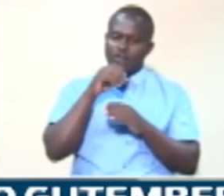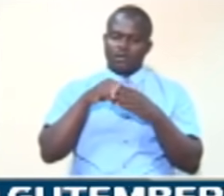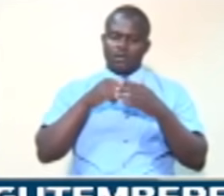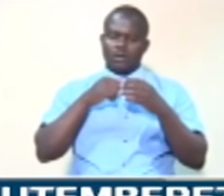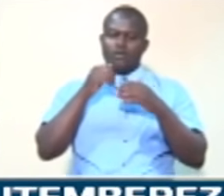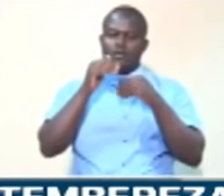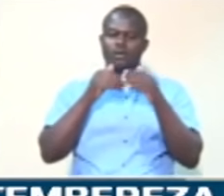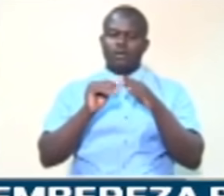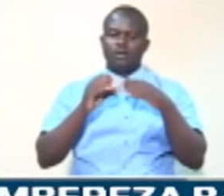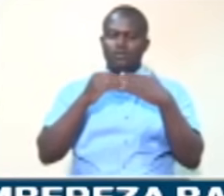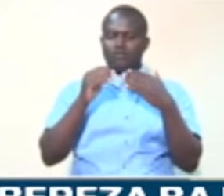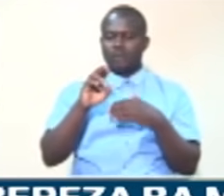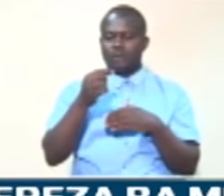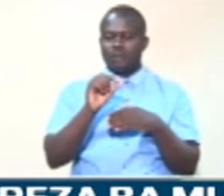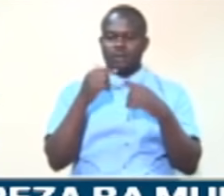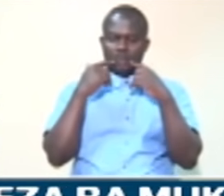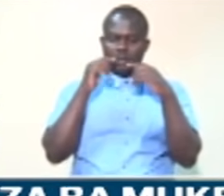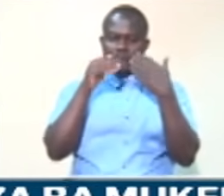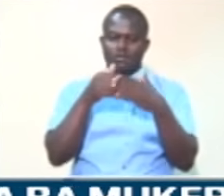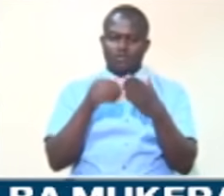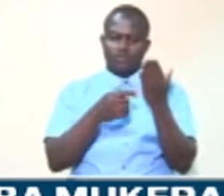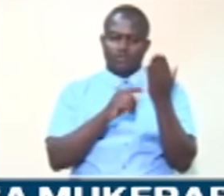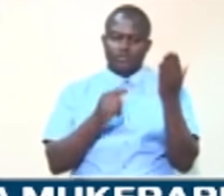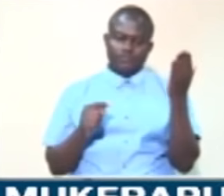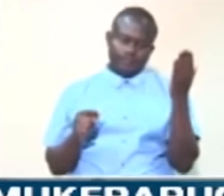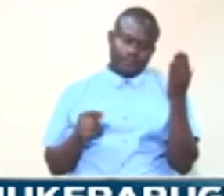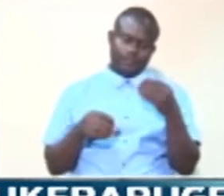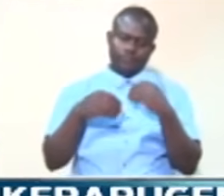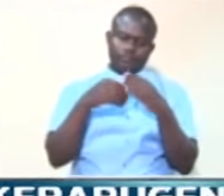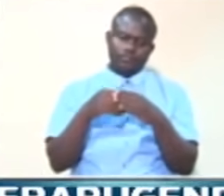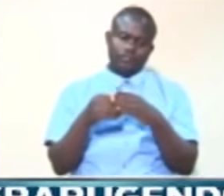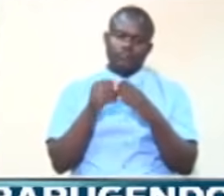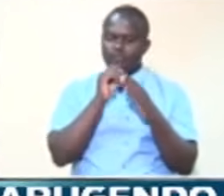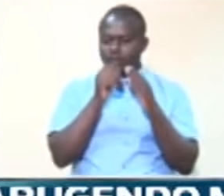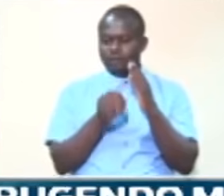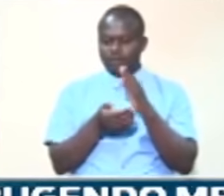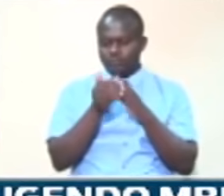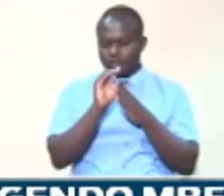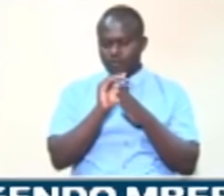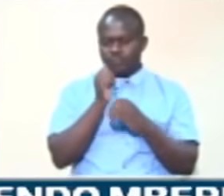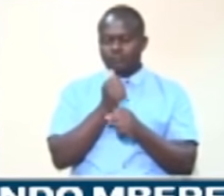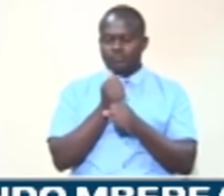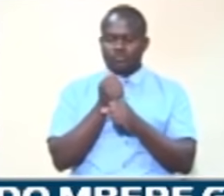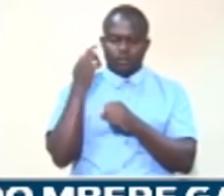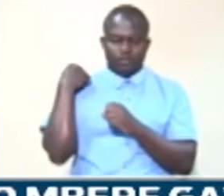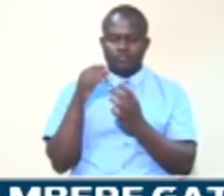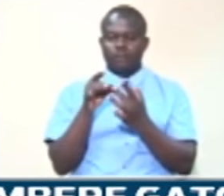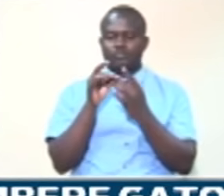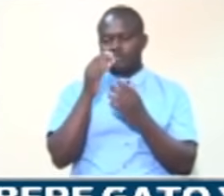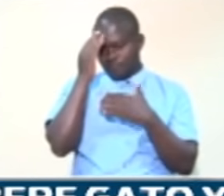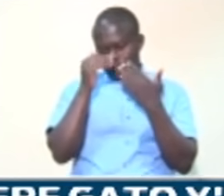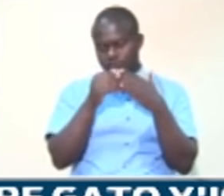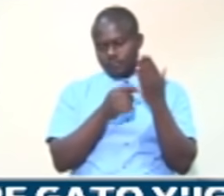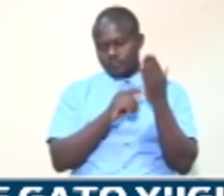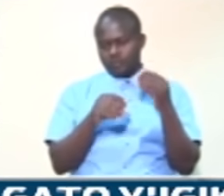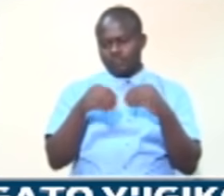rwego rw'imiyoborere RGB asanga iri koranabuhanga iha abanyamakuru b'umwuga umukoro wihariye. Kubera ikoranabuhanga ryatanze